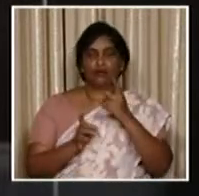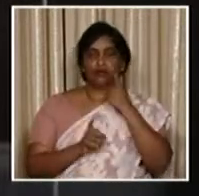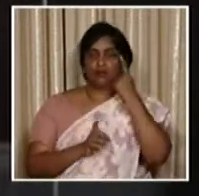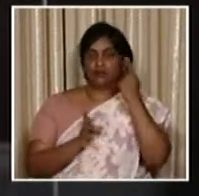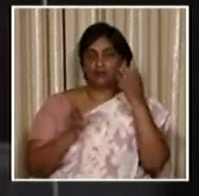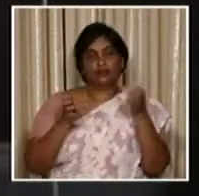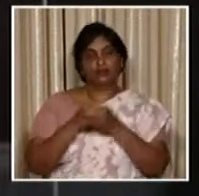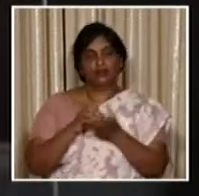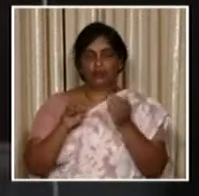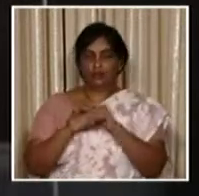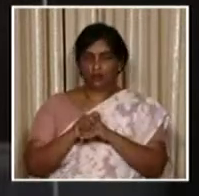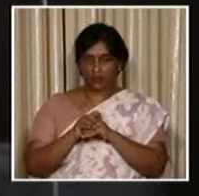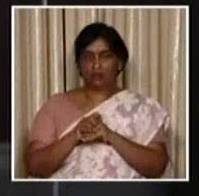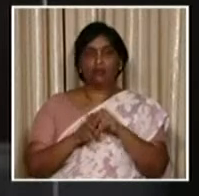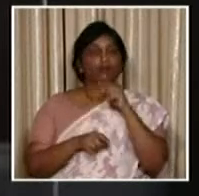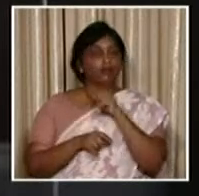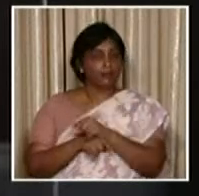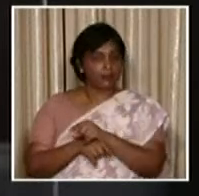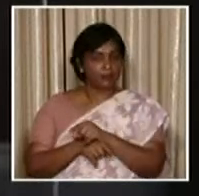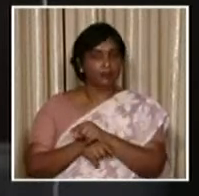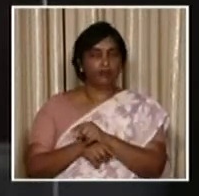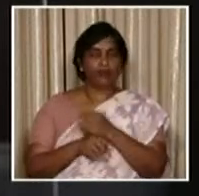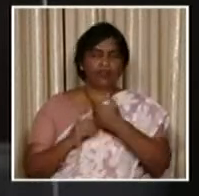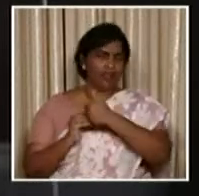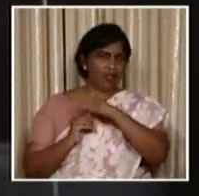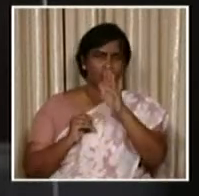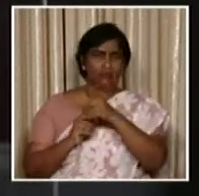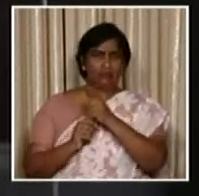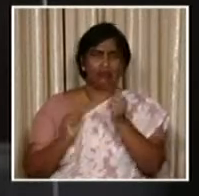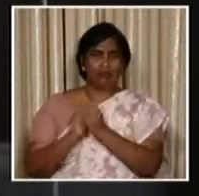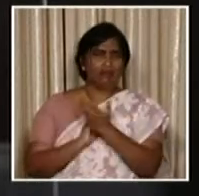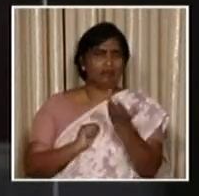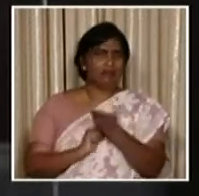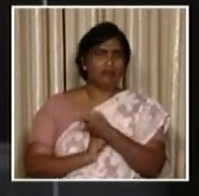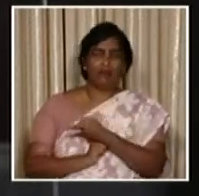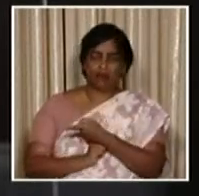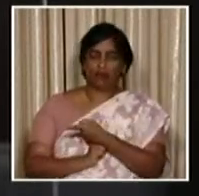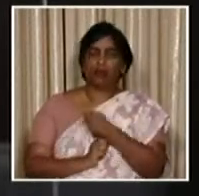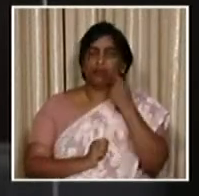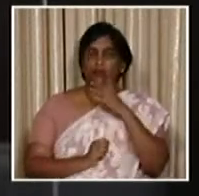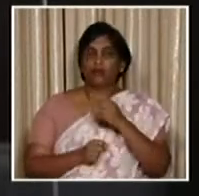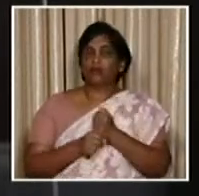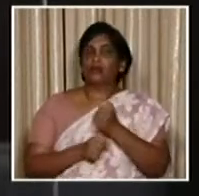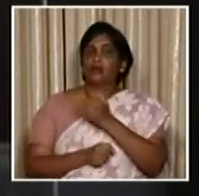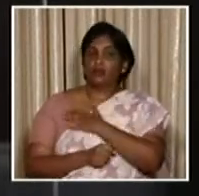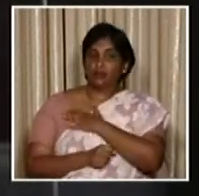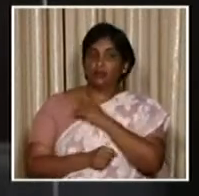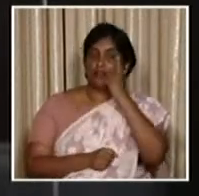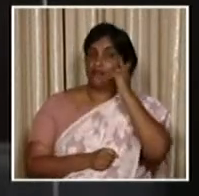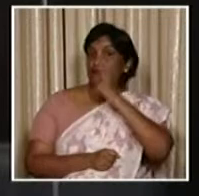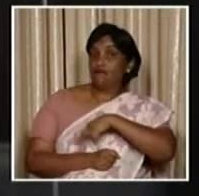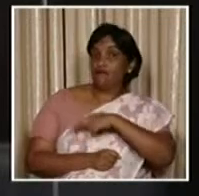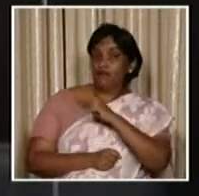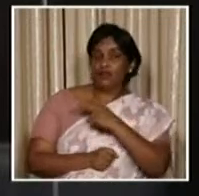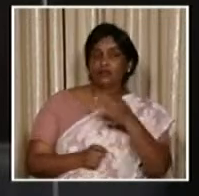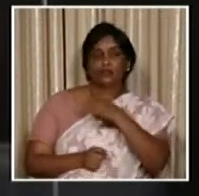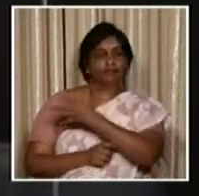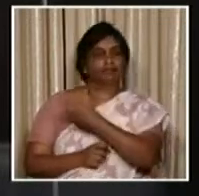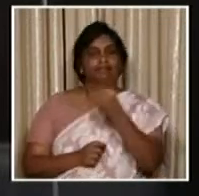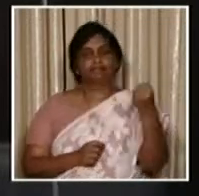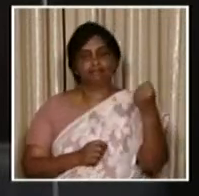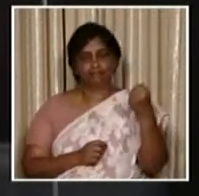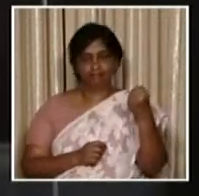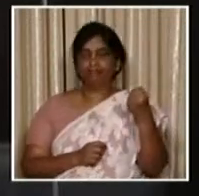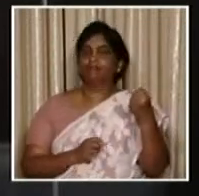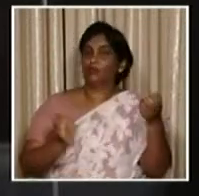තිබුණා. Ohu patter dalai mang wada kare. Eka nisa Gotabeya ohu vishwasawanthayek hadiyata